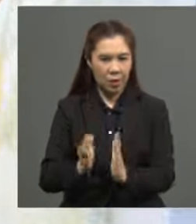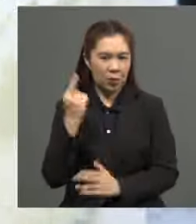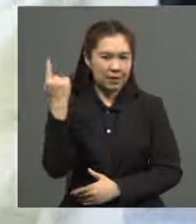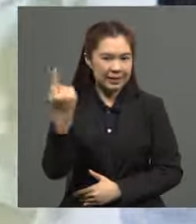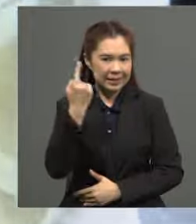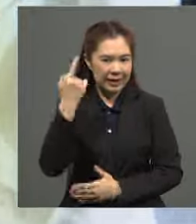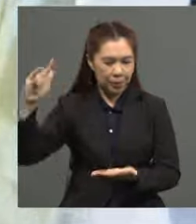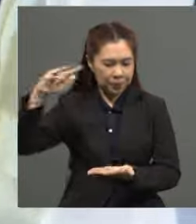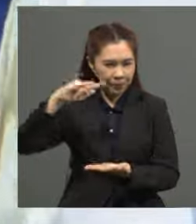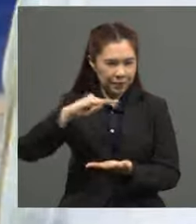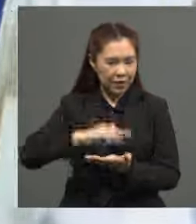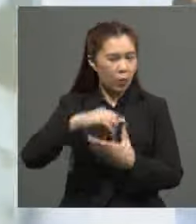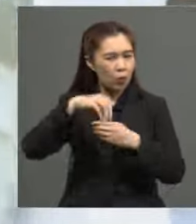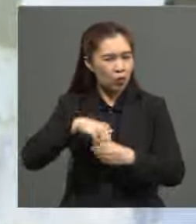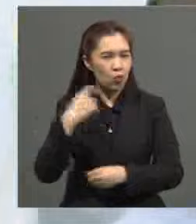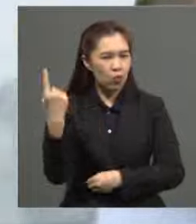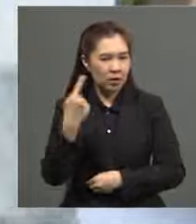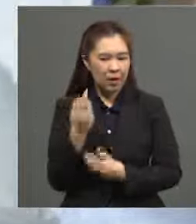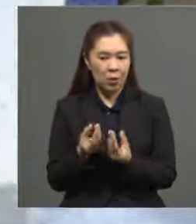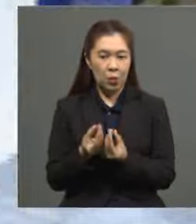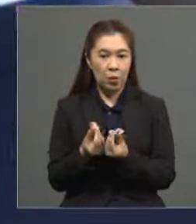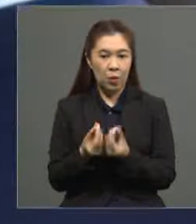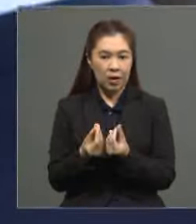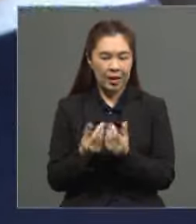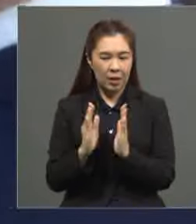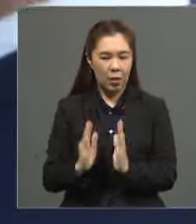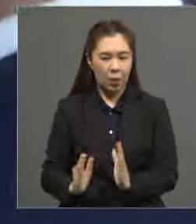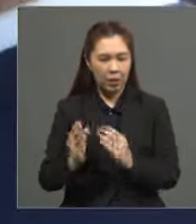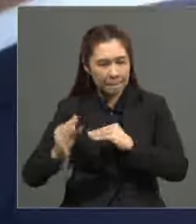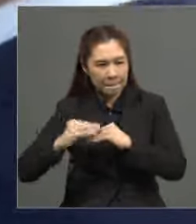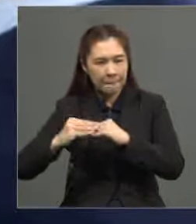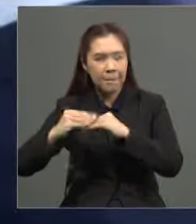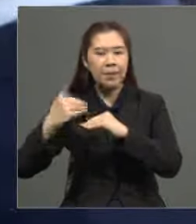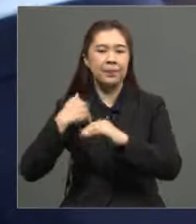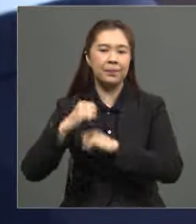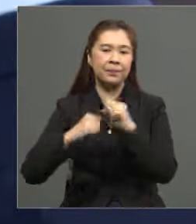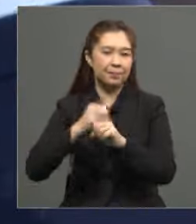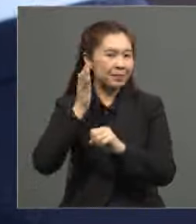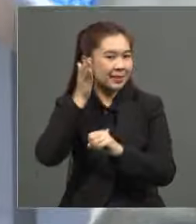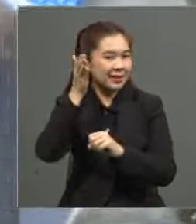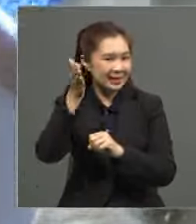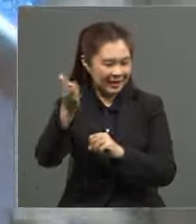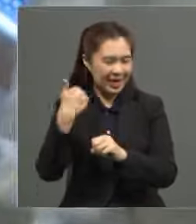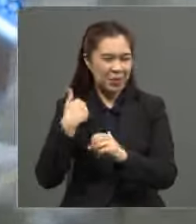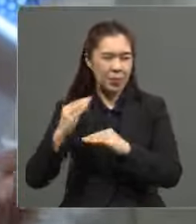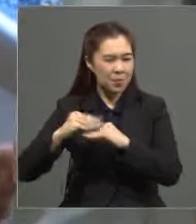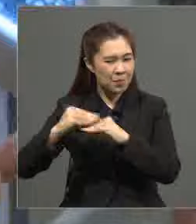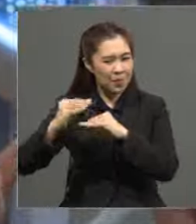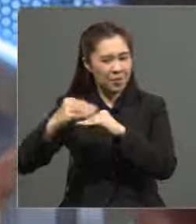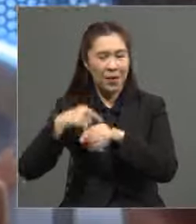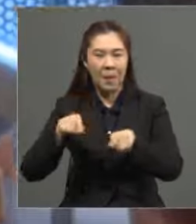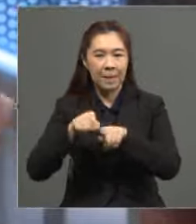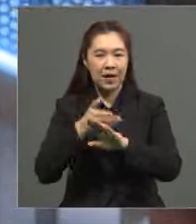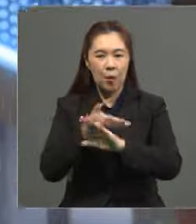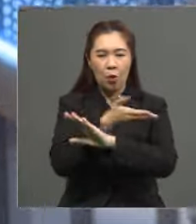ที่ยวยาวขึ้นขณะนี้ตัวเลขนักท่องเที่ยวเนี่ยถือว่าเริ่มกลับมาดีขึ้นก็คาดว่าปีหน้าจะกลับมาดีเหมือนก่อนช่วงสถานการณ์โ